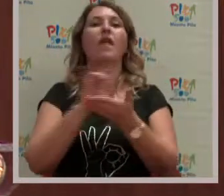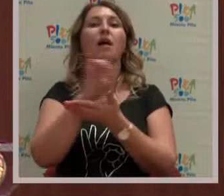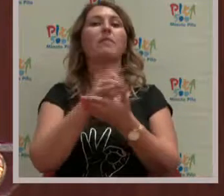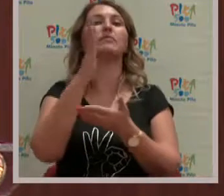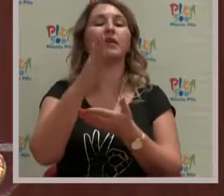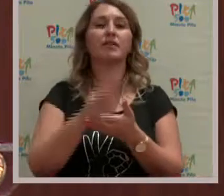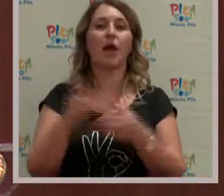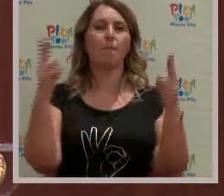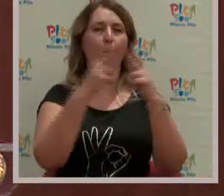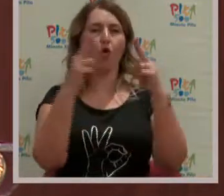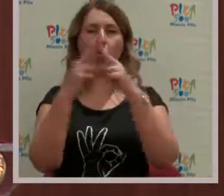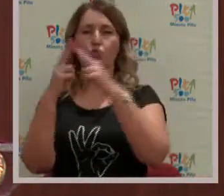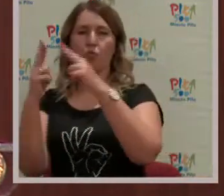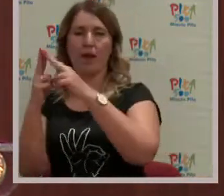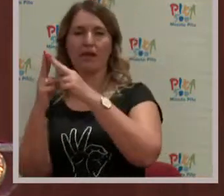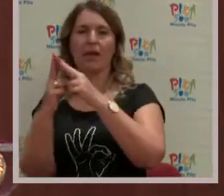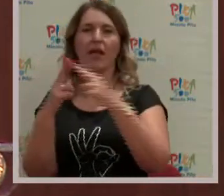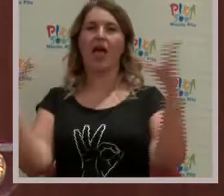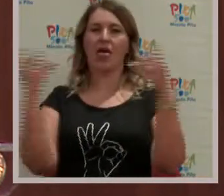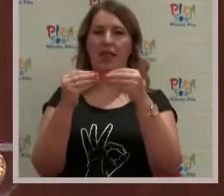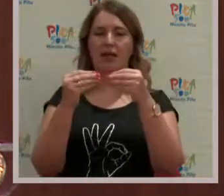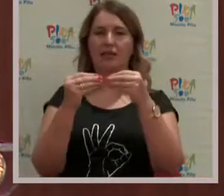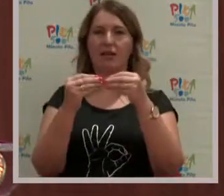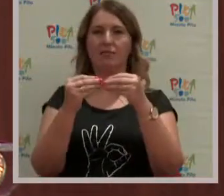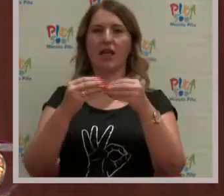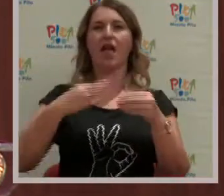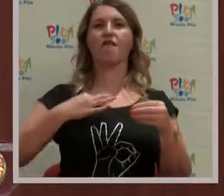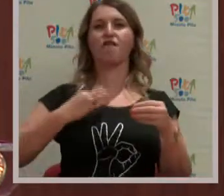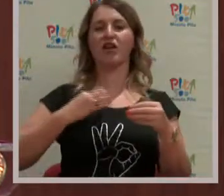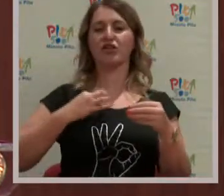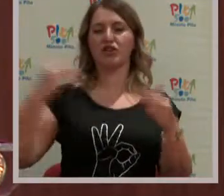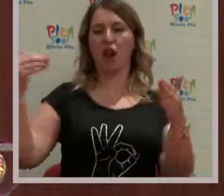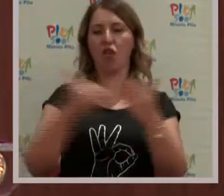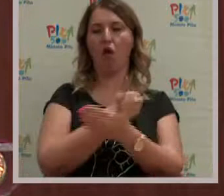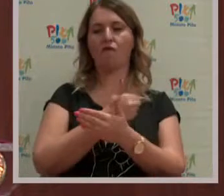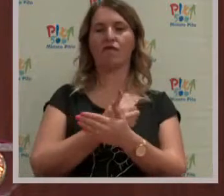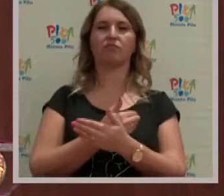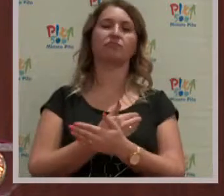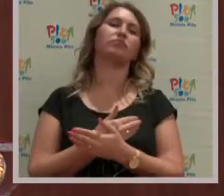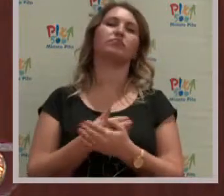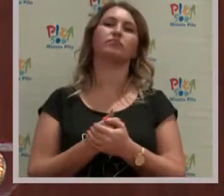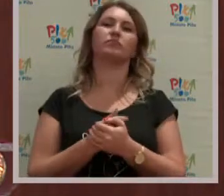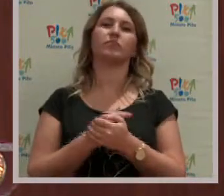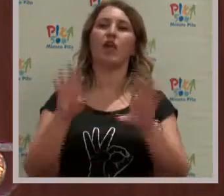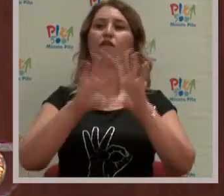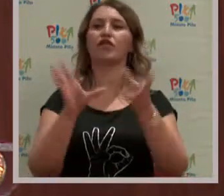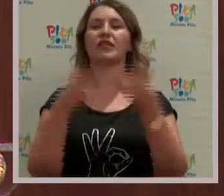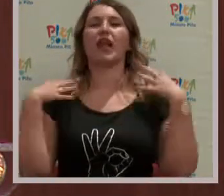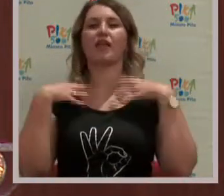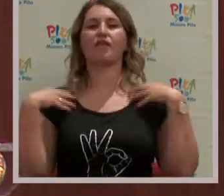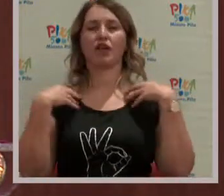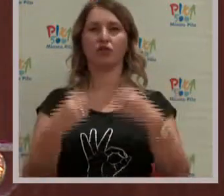porozumienie z obecnym właścicielem schroniska. Mamy